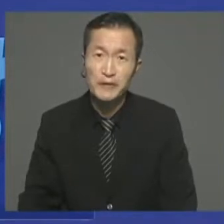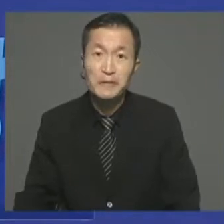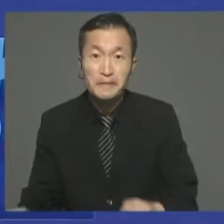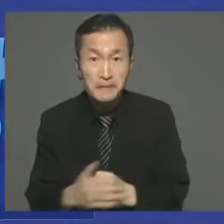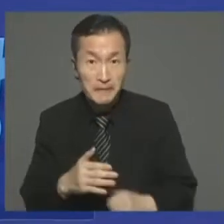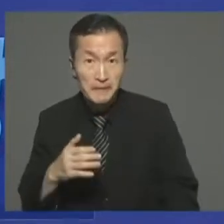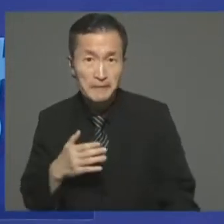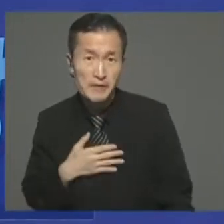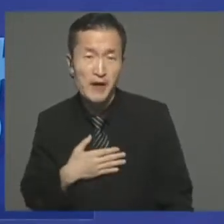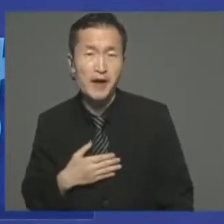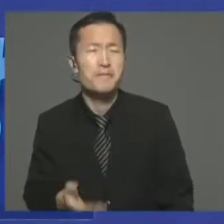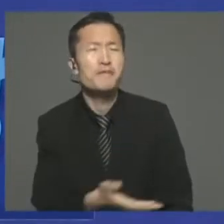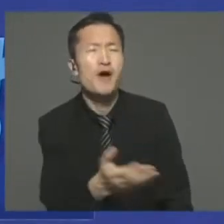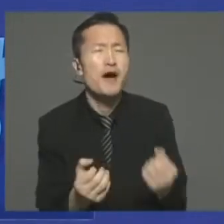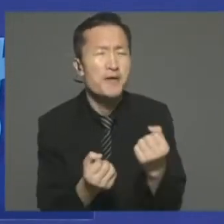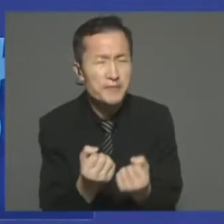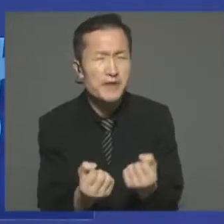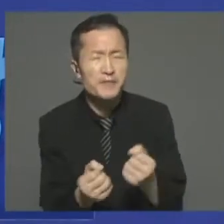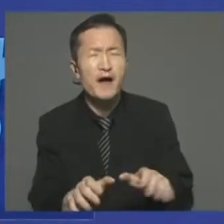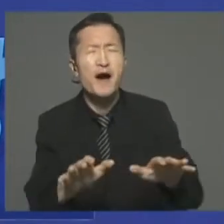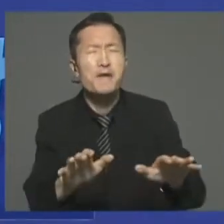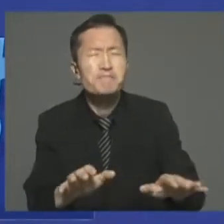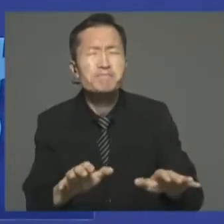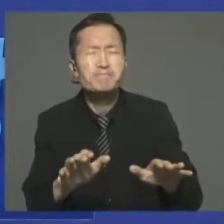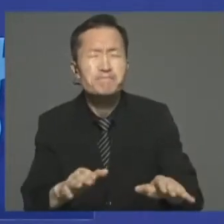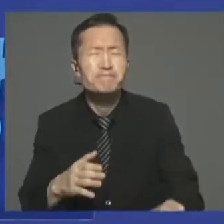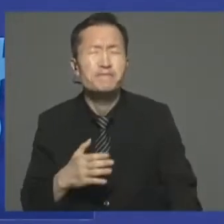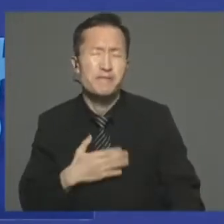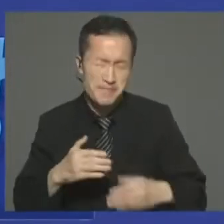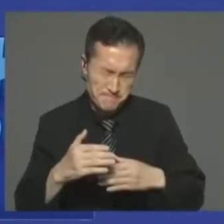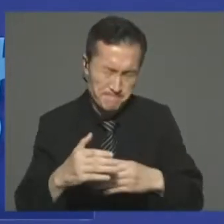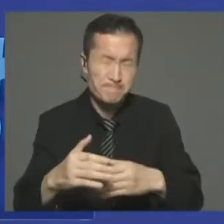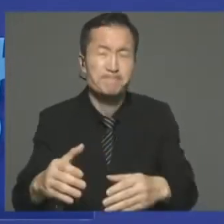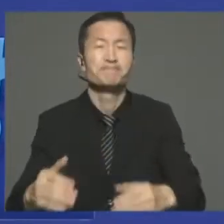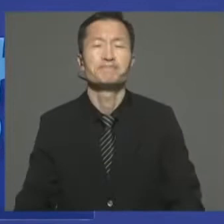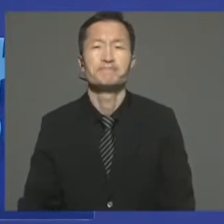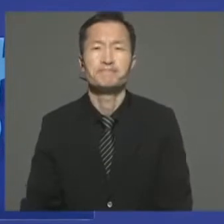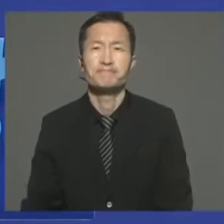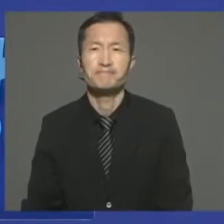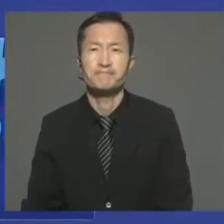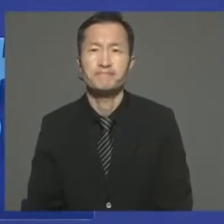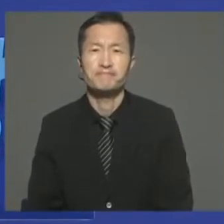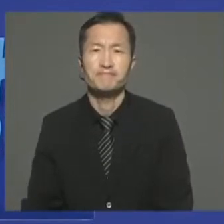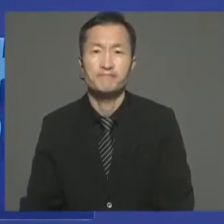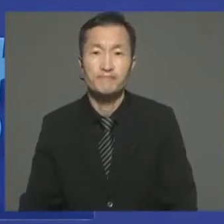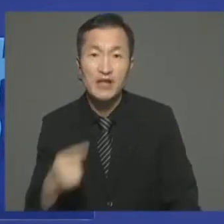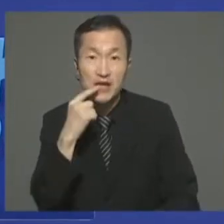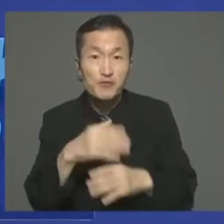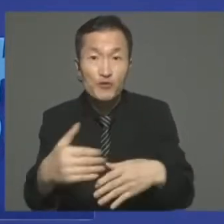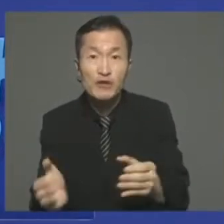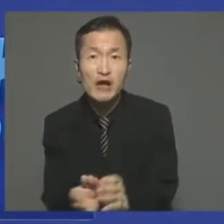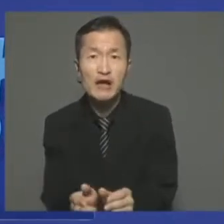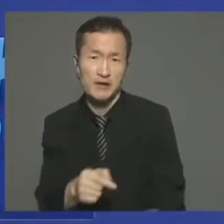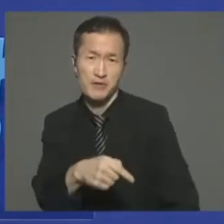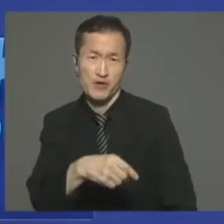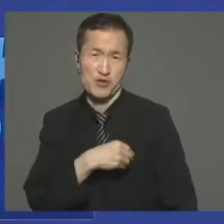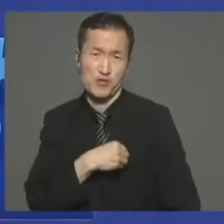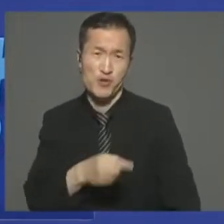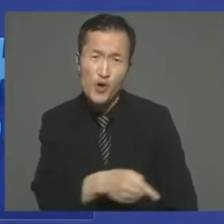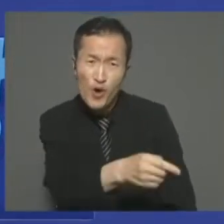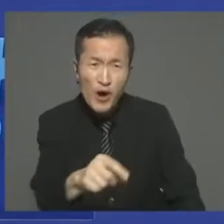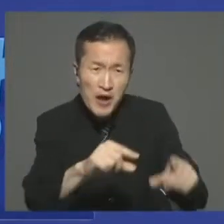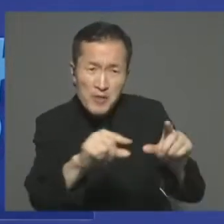용기를 포기하지 않겠습니다. 지금 우리 당의 일부 당원들께서 당원 80조를